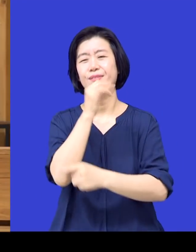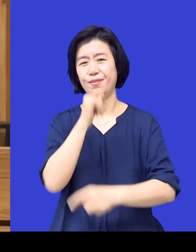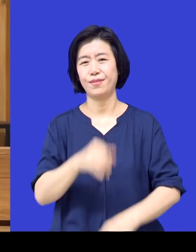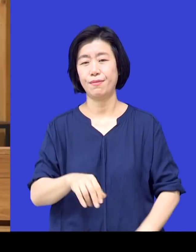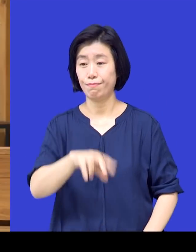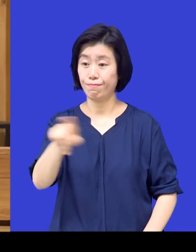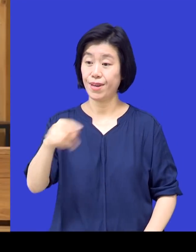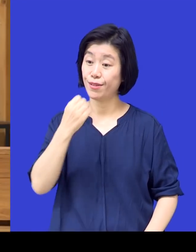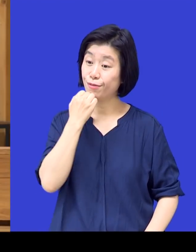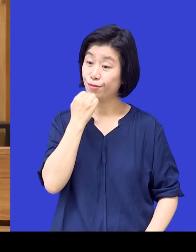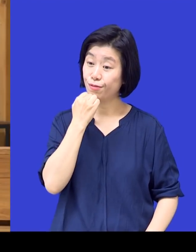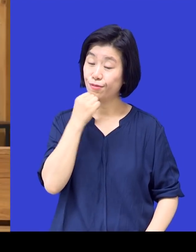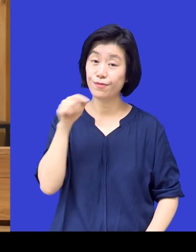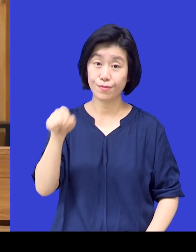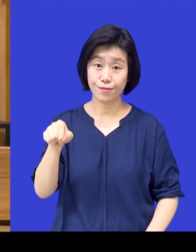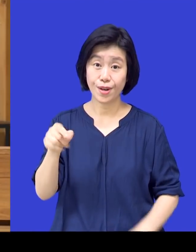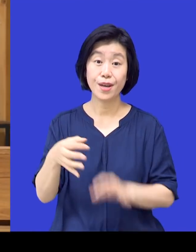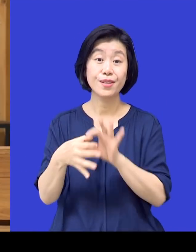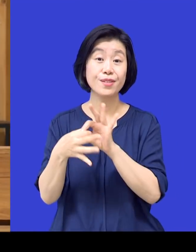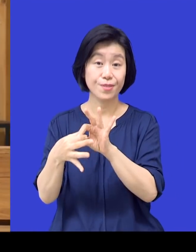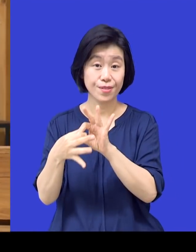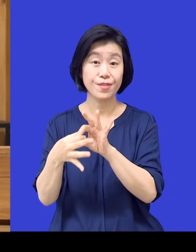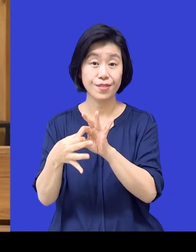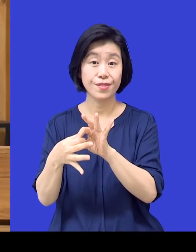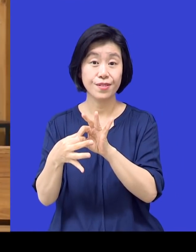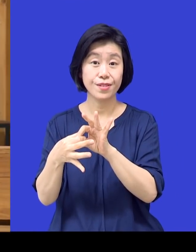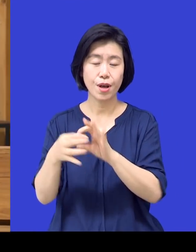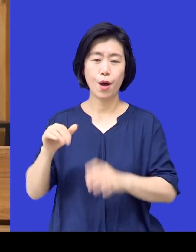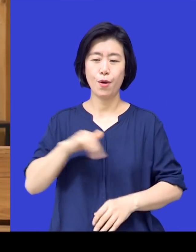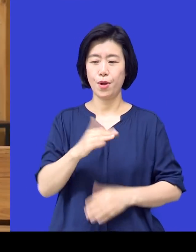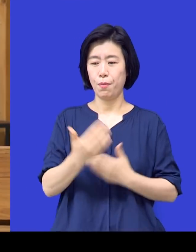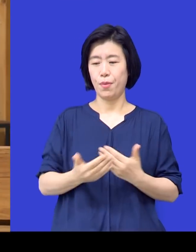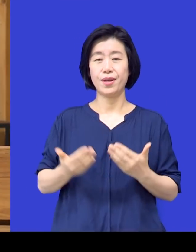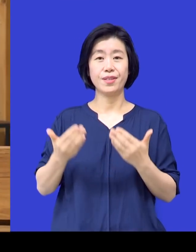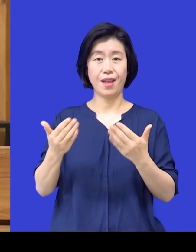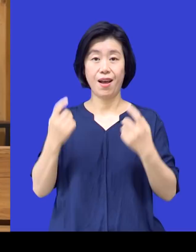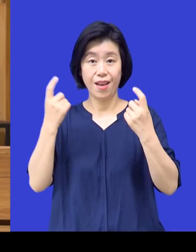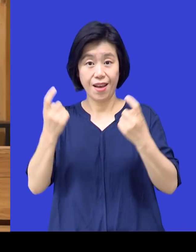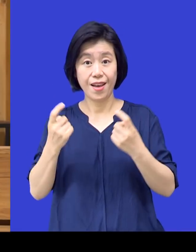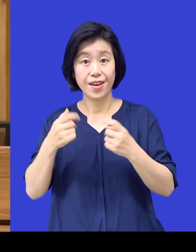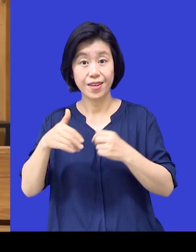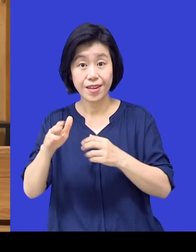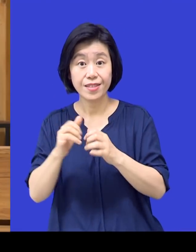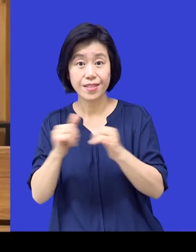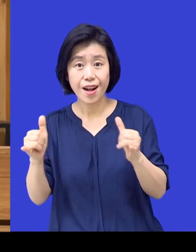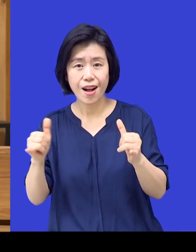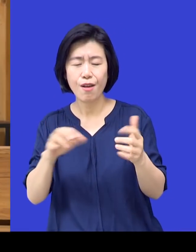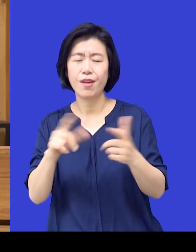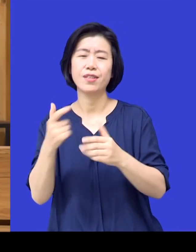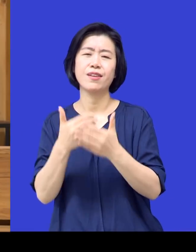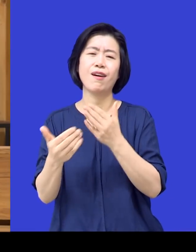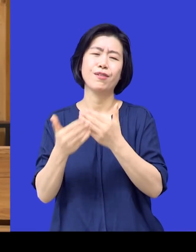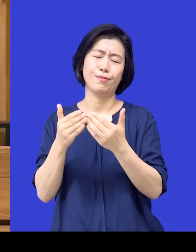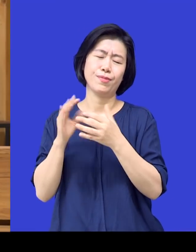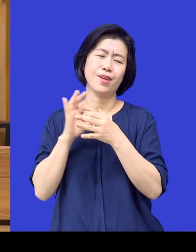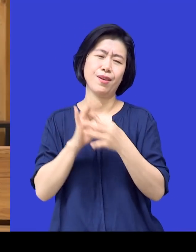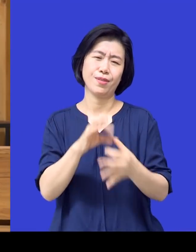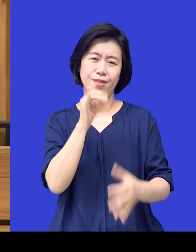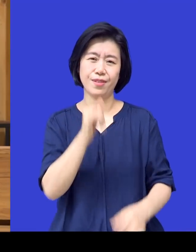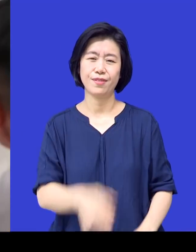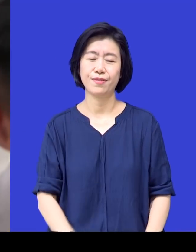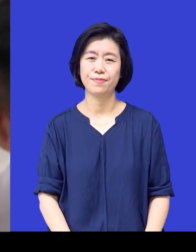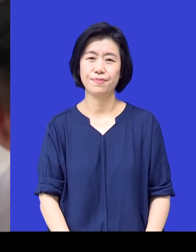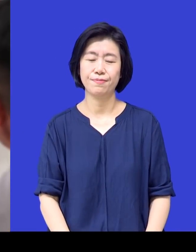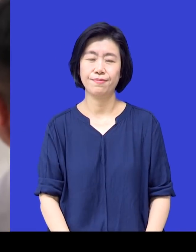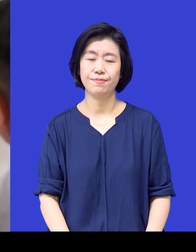속에서 하나님의 음성을 체험한 우리 같은 컴패션 활동한 그 비전 트립 갔던 분들의 경험이 참 많이 이어오고 있죠. 그 많은